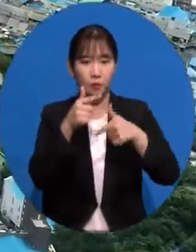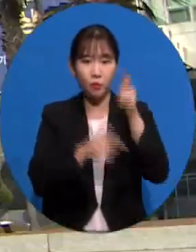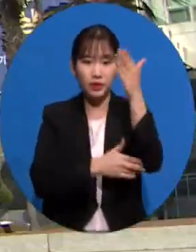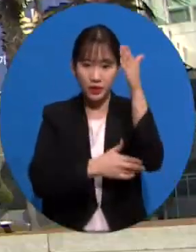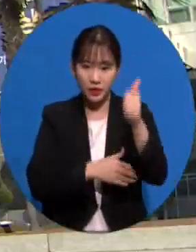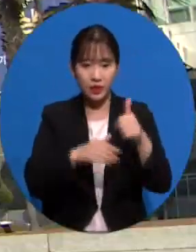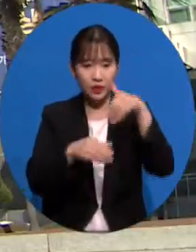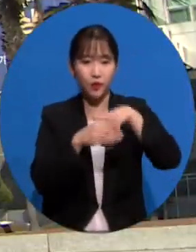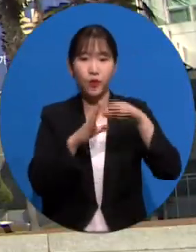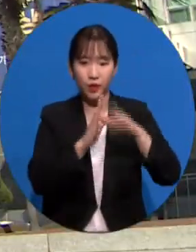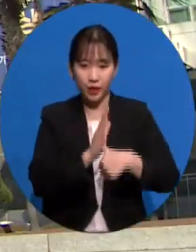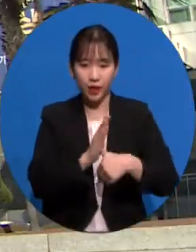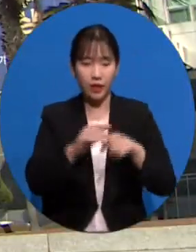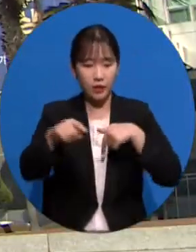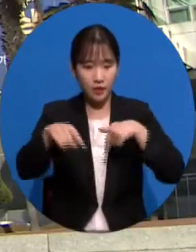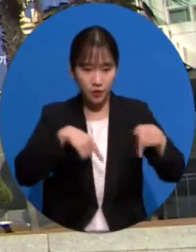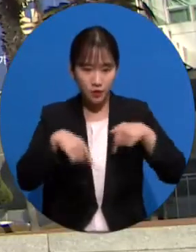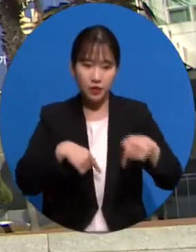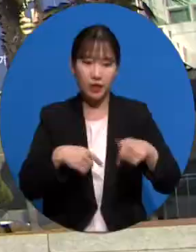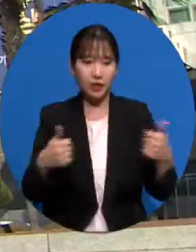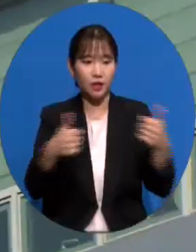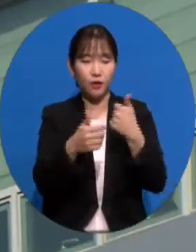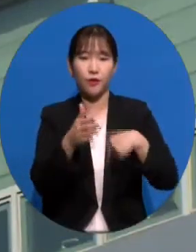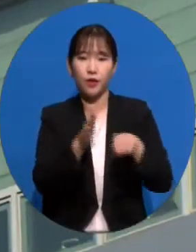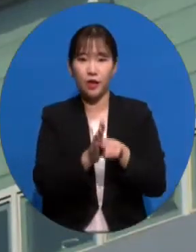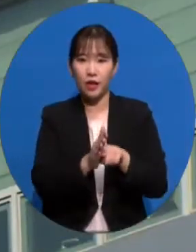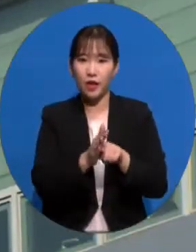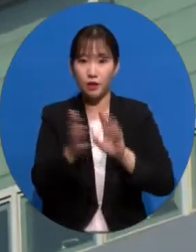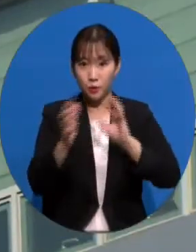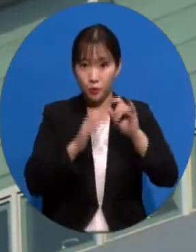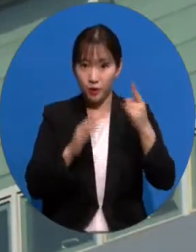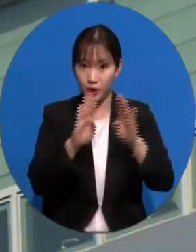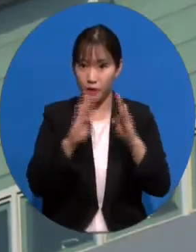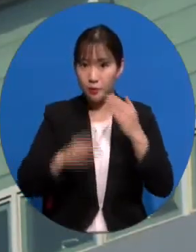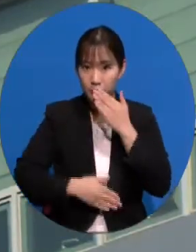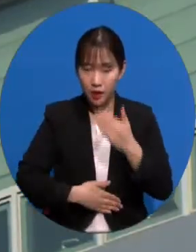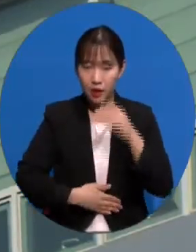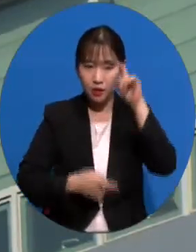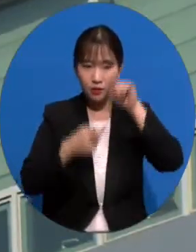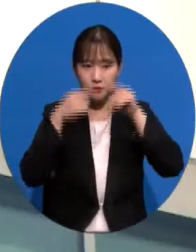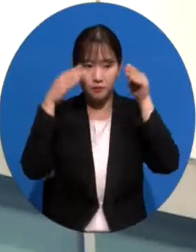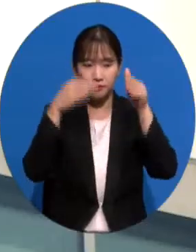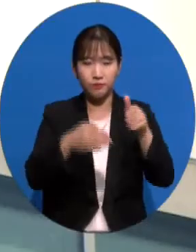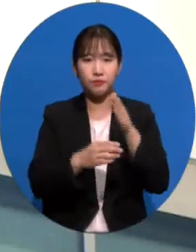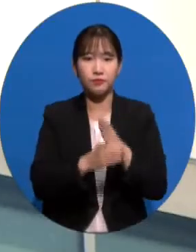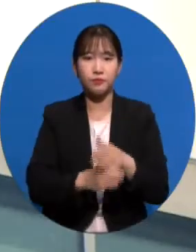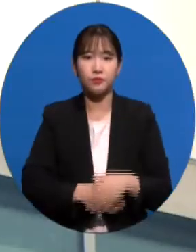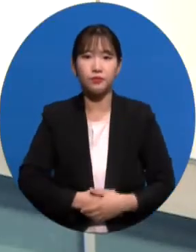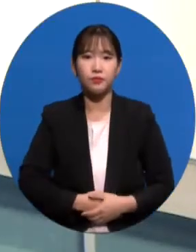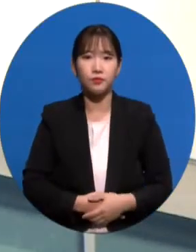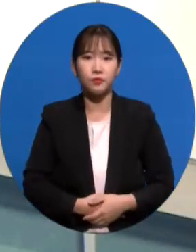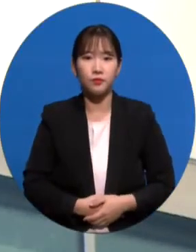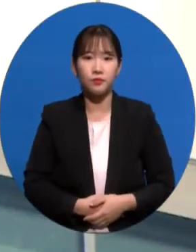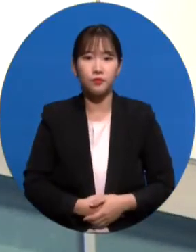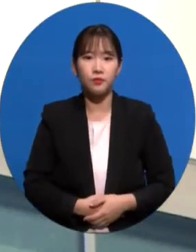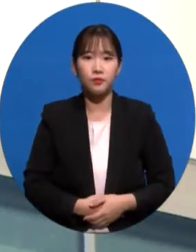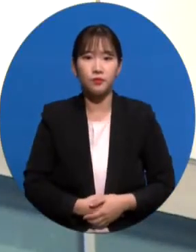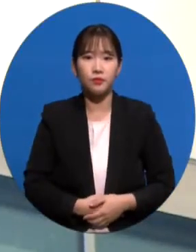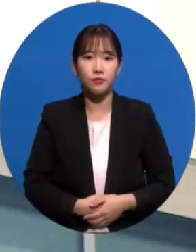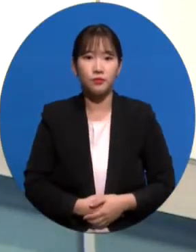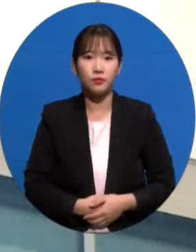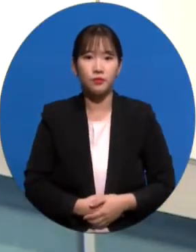선거전에서 정책 대결을 위한 자리가 꾸려질 수 있을지 이목이 집중되고 있습니다. MBC 뉴스 양혜승입니다.